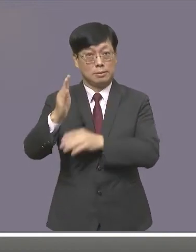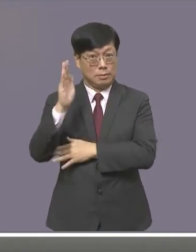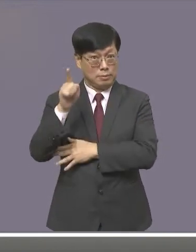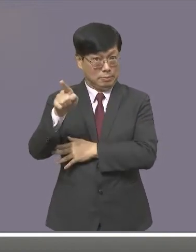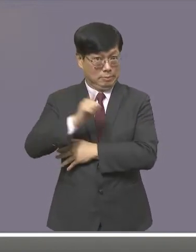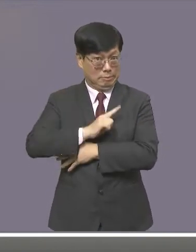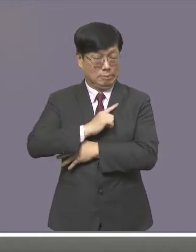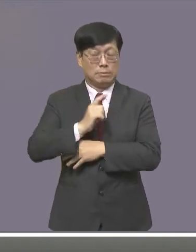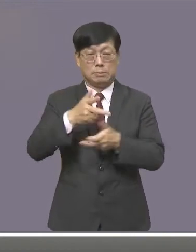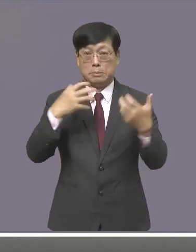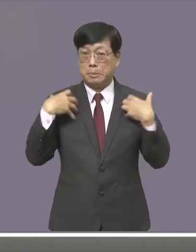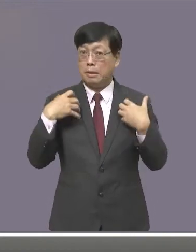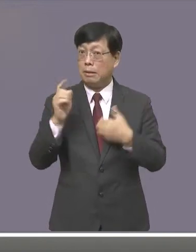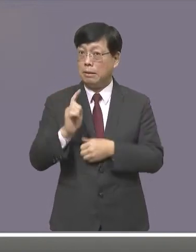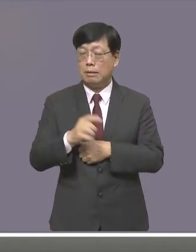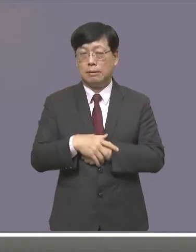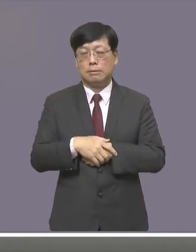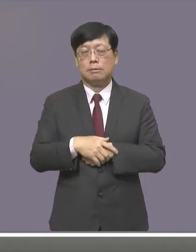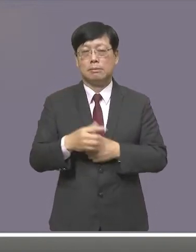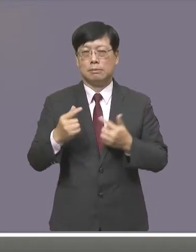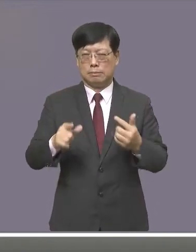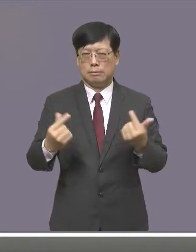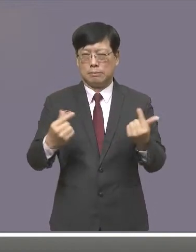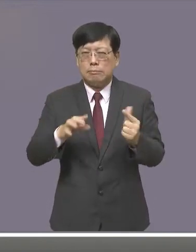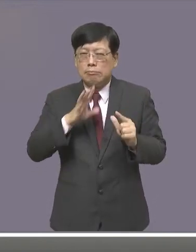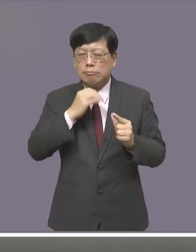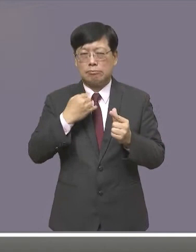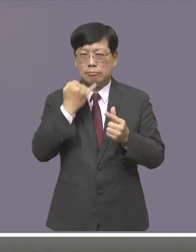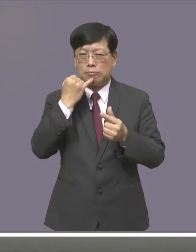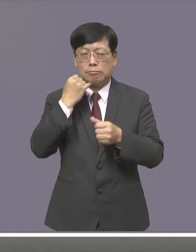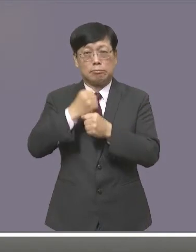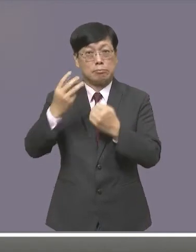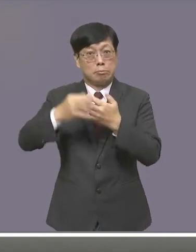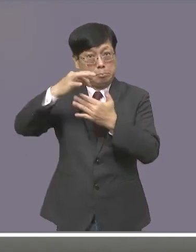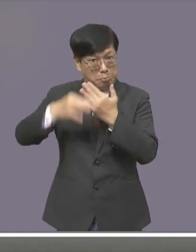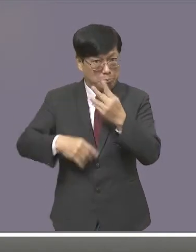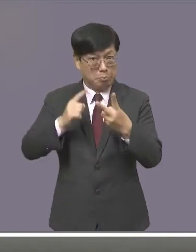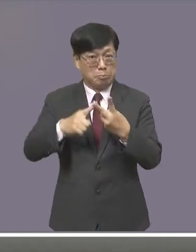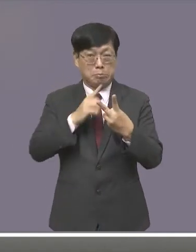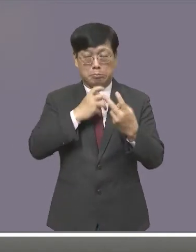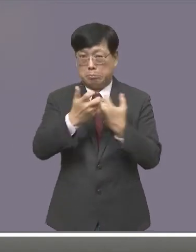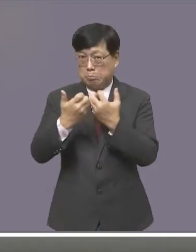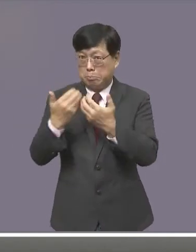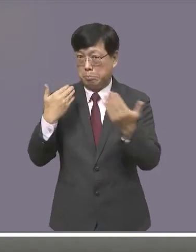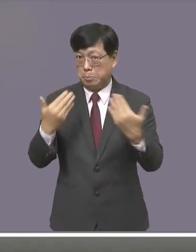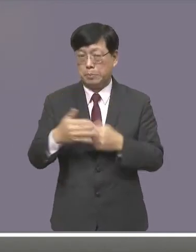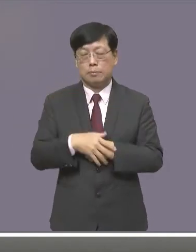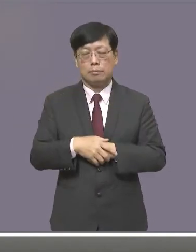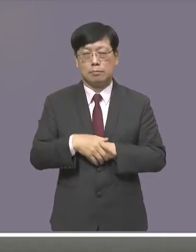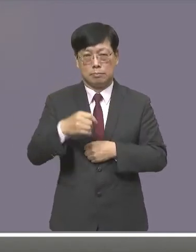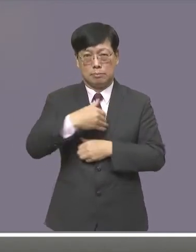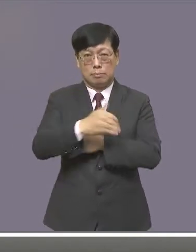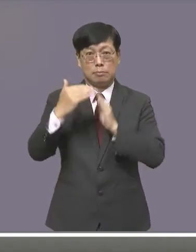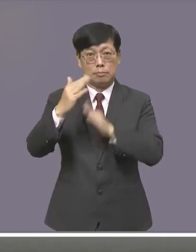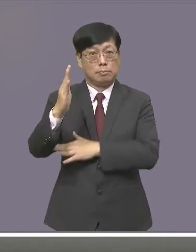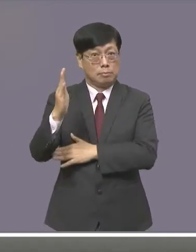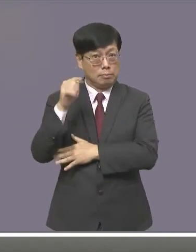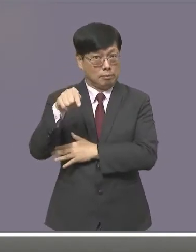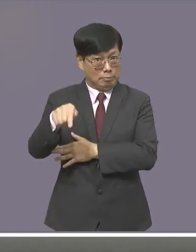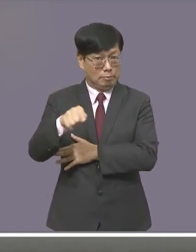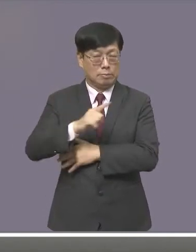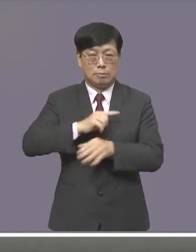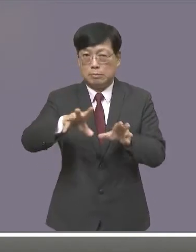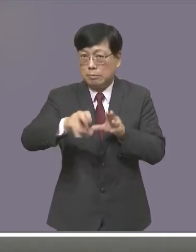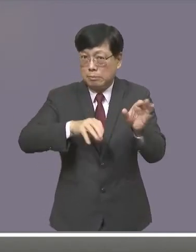这边的话，除了我想透过相关的要点跟权责的一个规定，县市政府除了要把这个整个的这个资